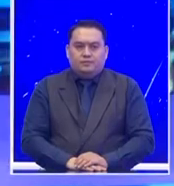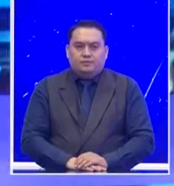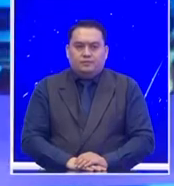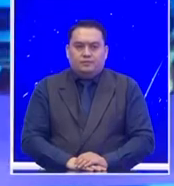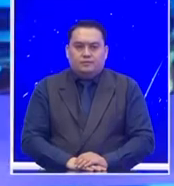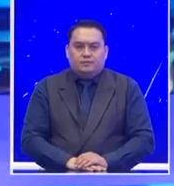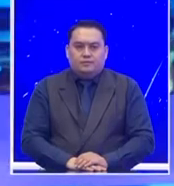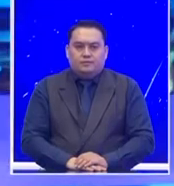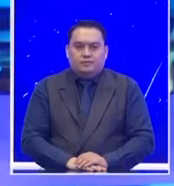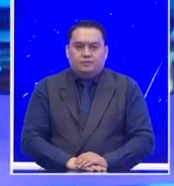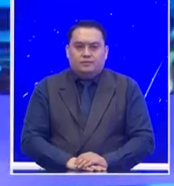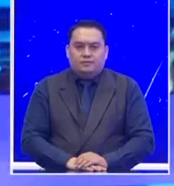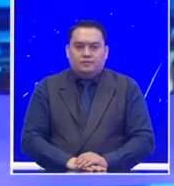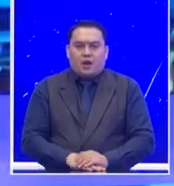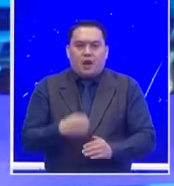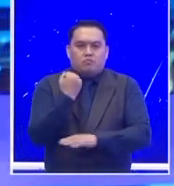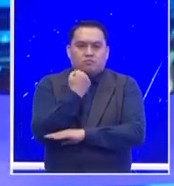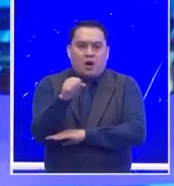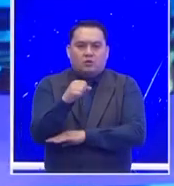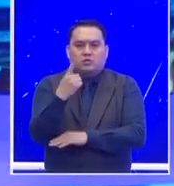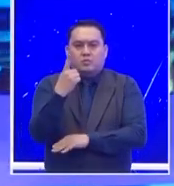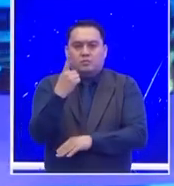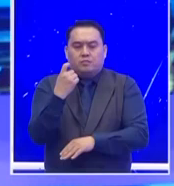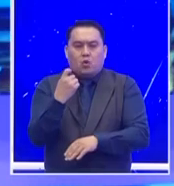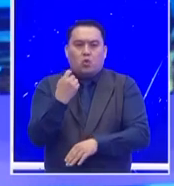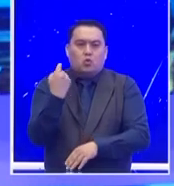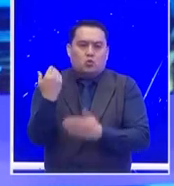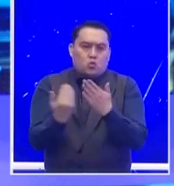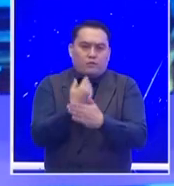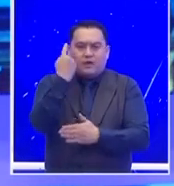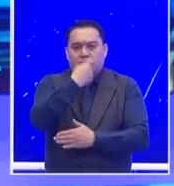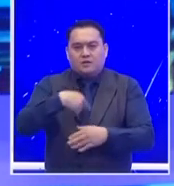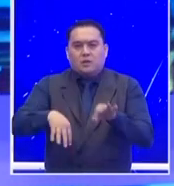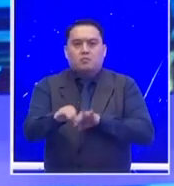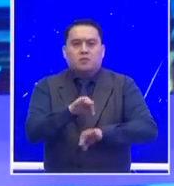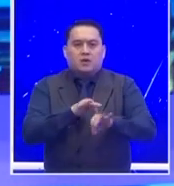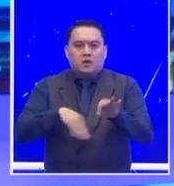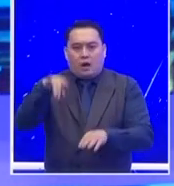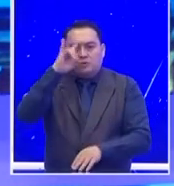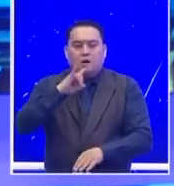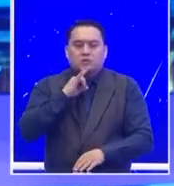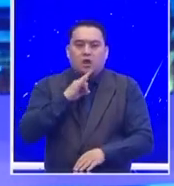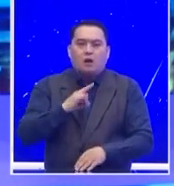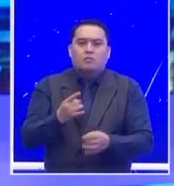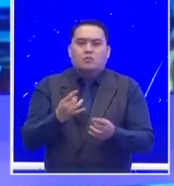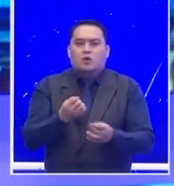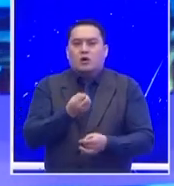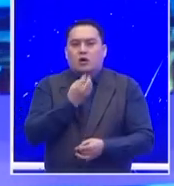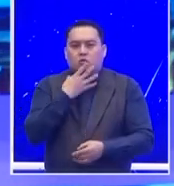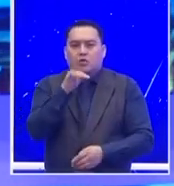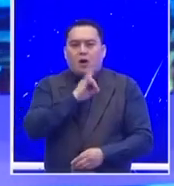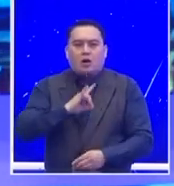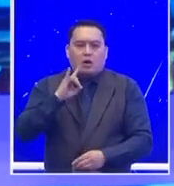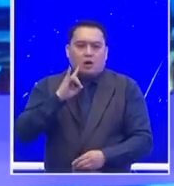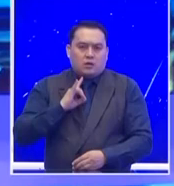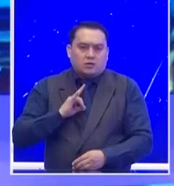К новостям региона. Победитель проекта «100 новых лиц» Казахстана, талантливая поэтесса и просто хорошая женщина